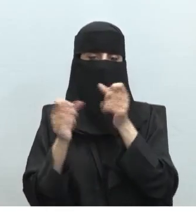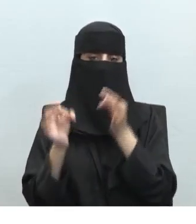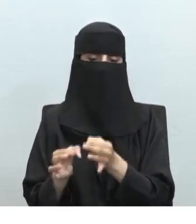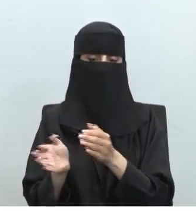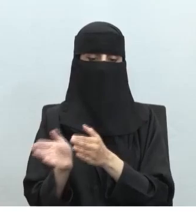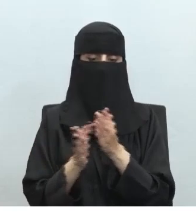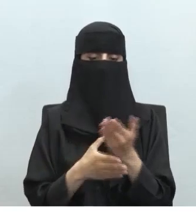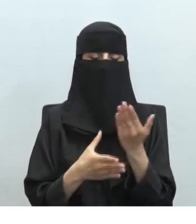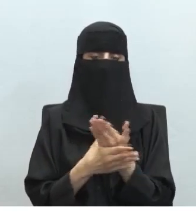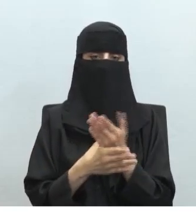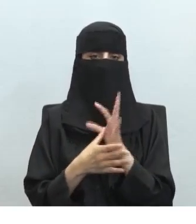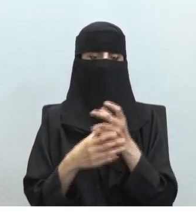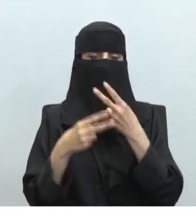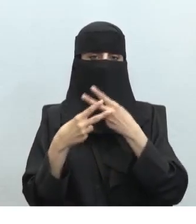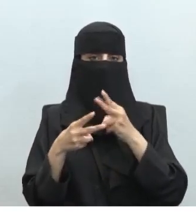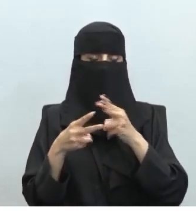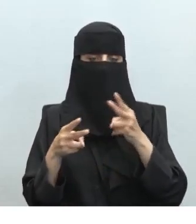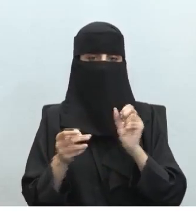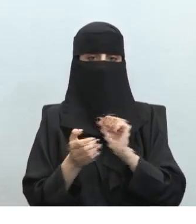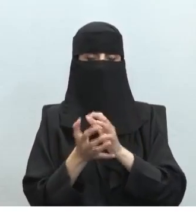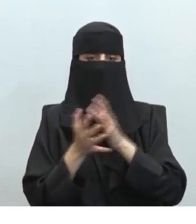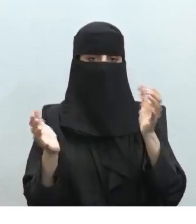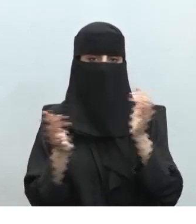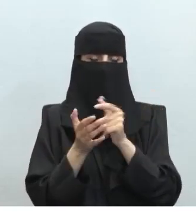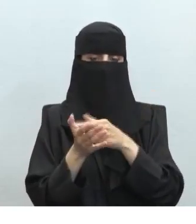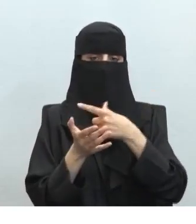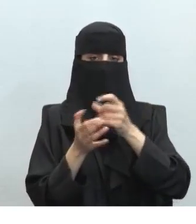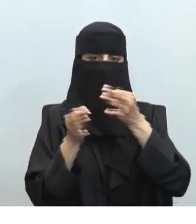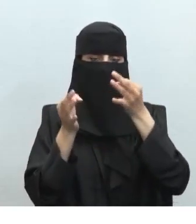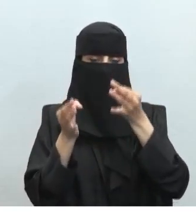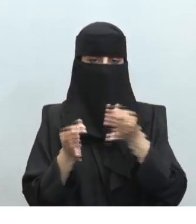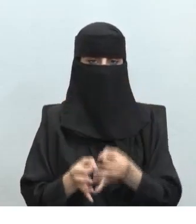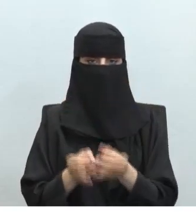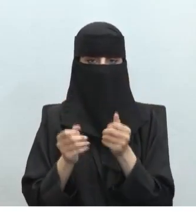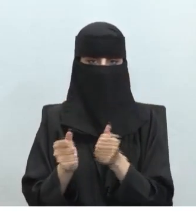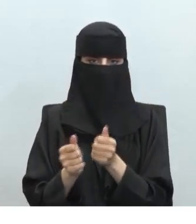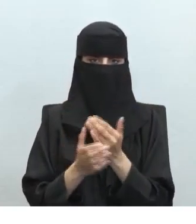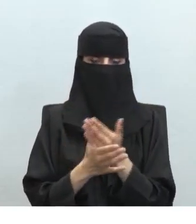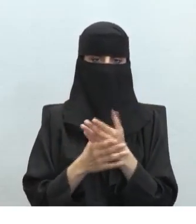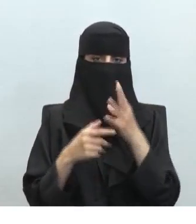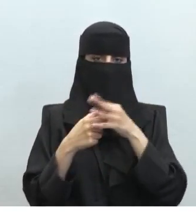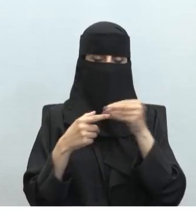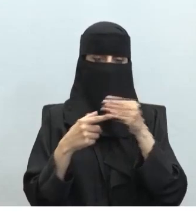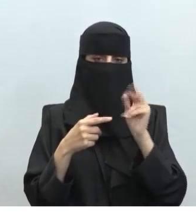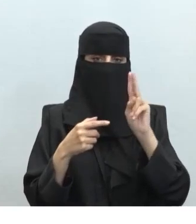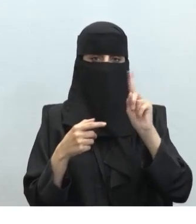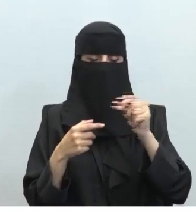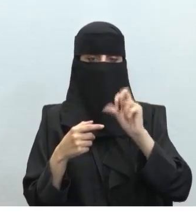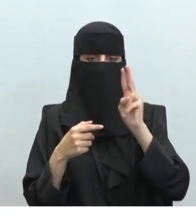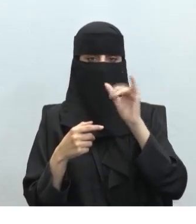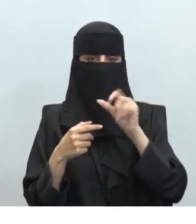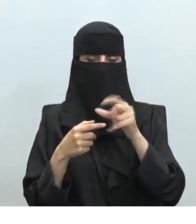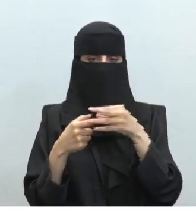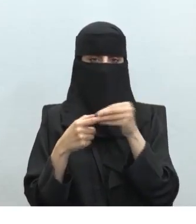المناسب لماذا لانتاج البروتينات بالكميات الصحيحه اذا نحن نحتاج البروتينات بكميات صحيحه تخيل لو ان الجسم مثلا